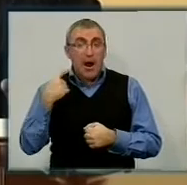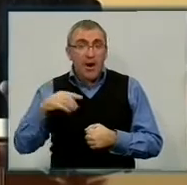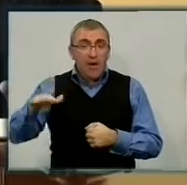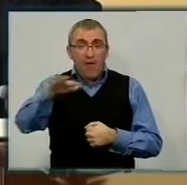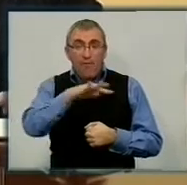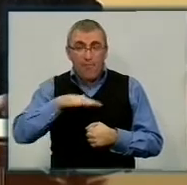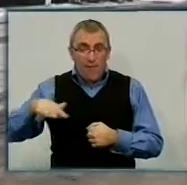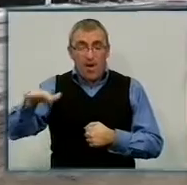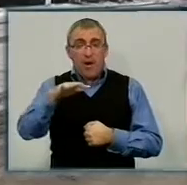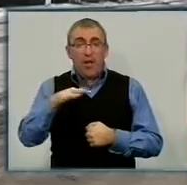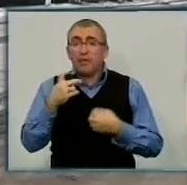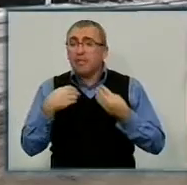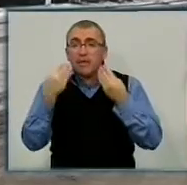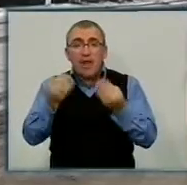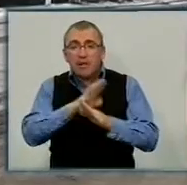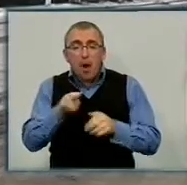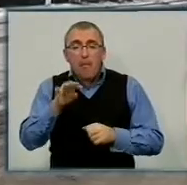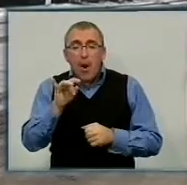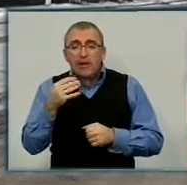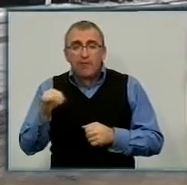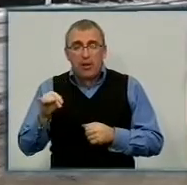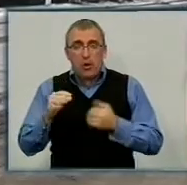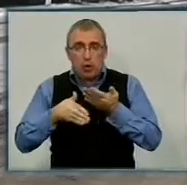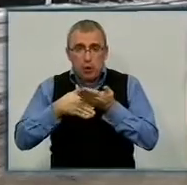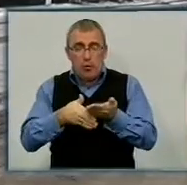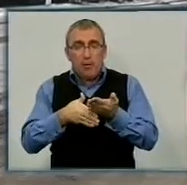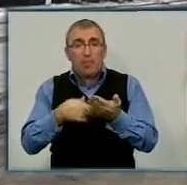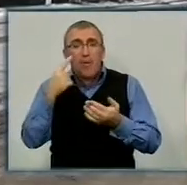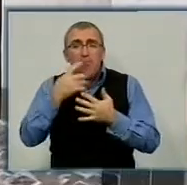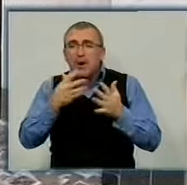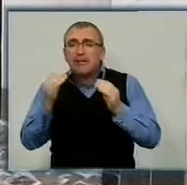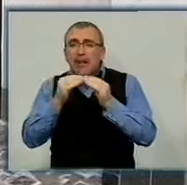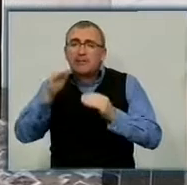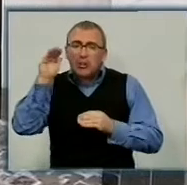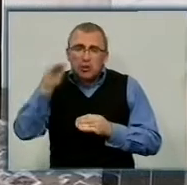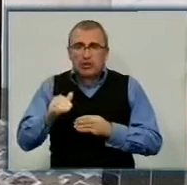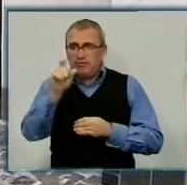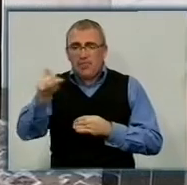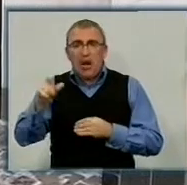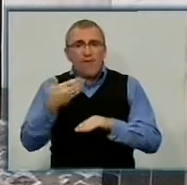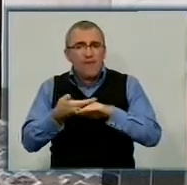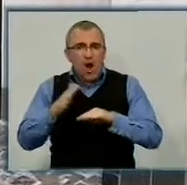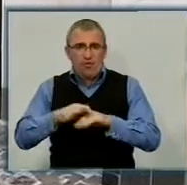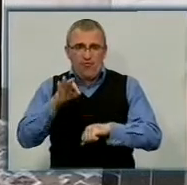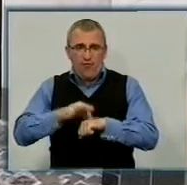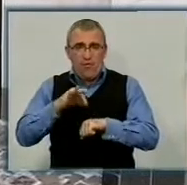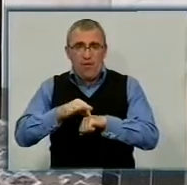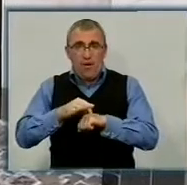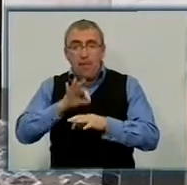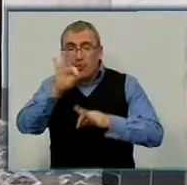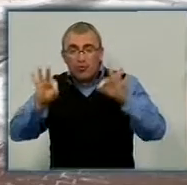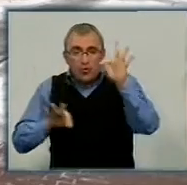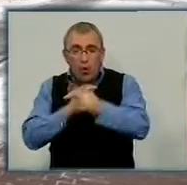в Україні який не надає паліативної допомоги нині її потребують більше 10 000 важкохворих на сьогодні проектно-кошторисна